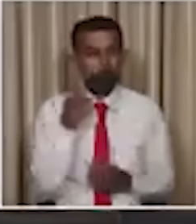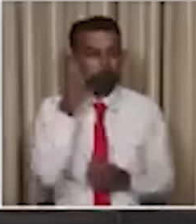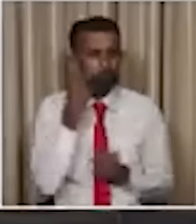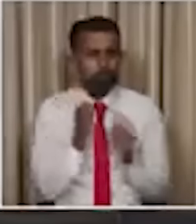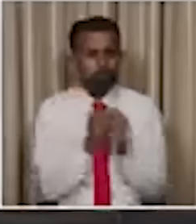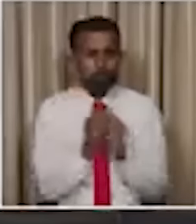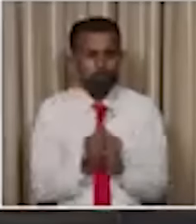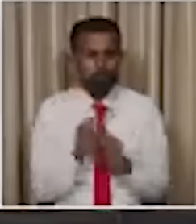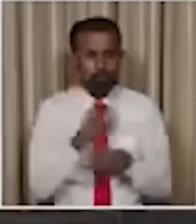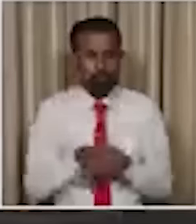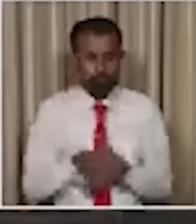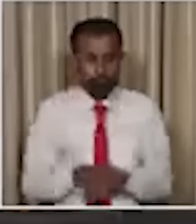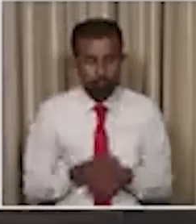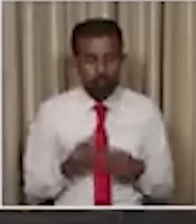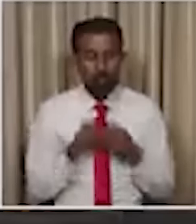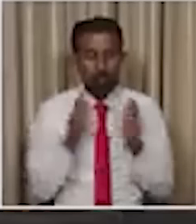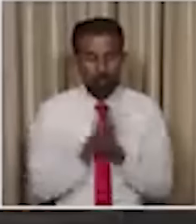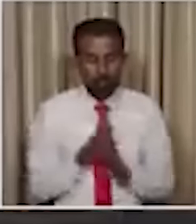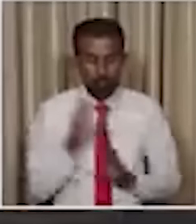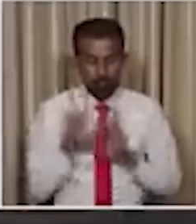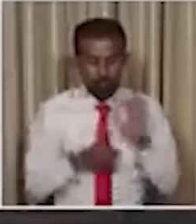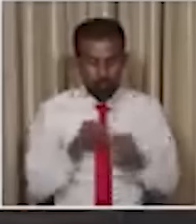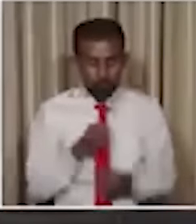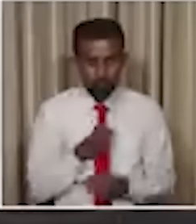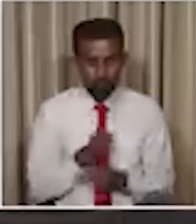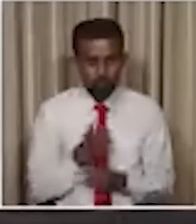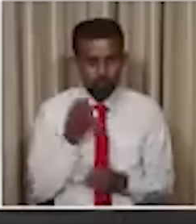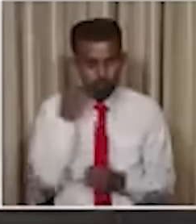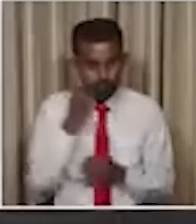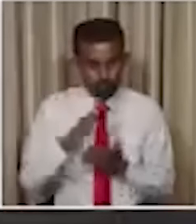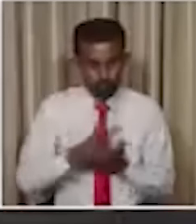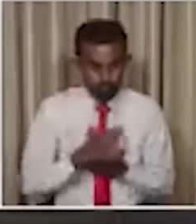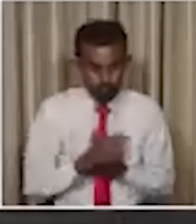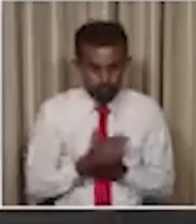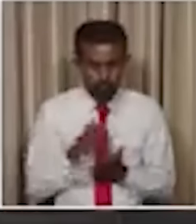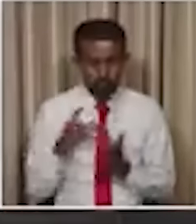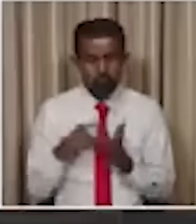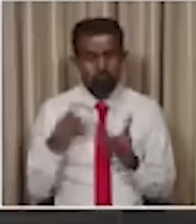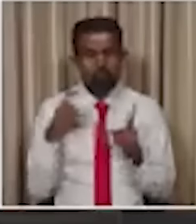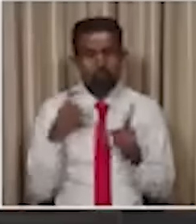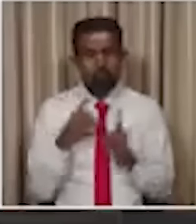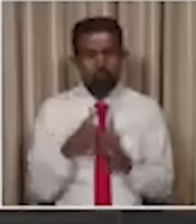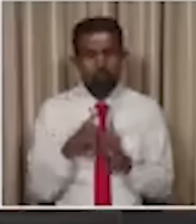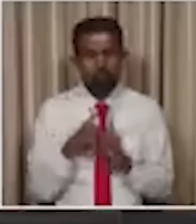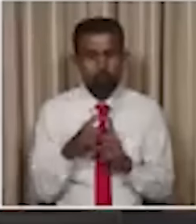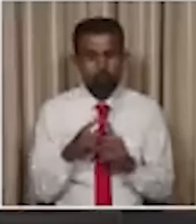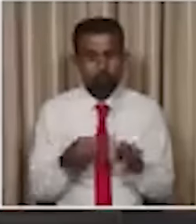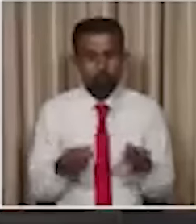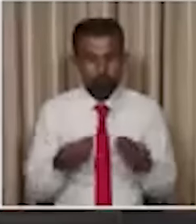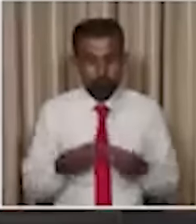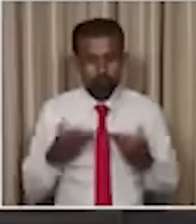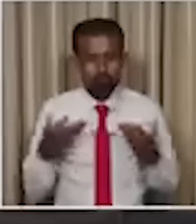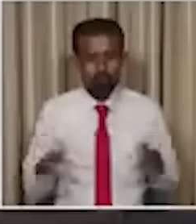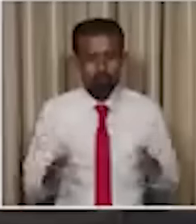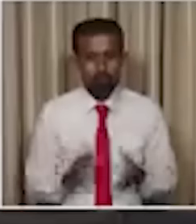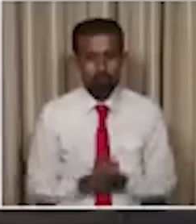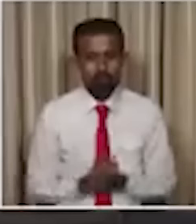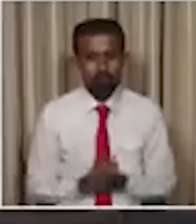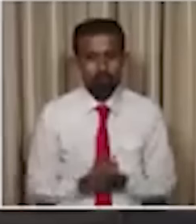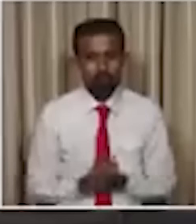ක්‍රියාන්විතයේදී හඳුනාගත් මේ සියලු තොරතුරු රාජ්‍ය බුද්ධි සේවාව විසින් අපරාධ පරීක්ෂණ දෙපාර්තමේන්තුවට වාර්තා කර ඇත. තවද